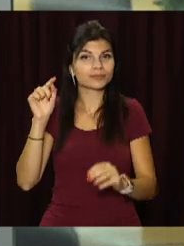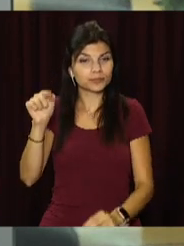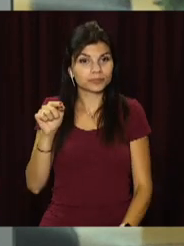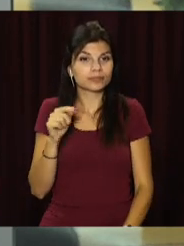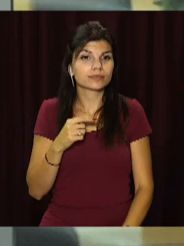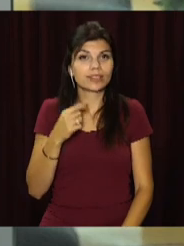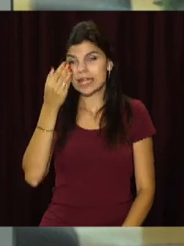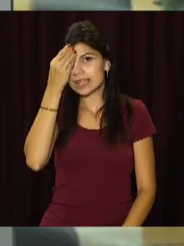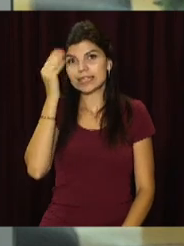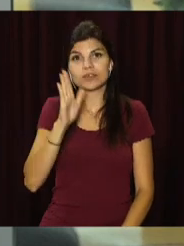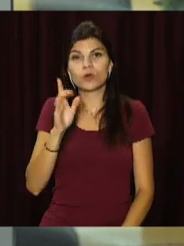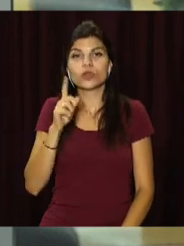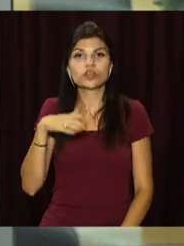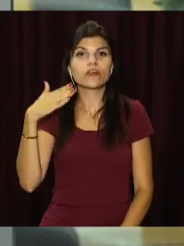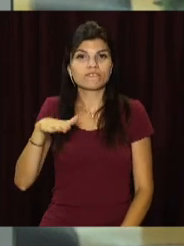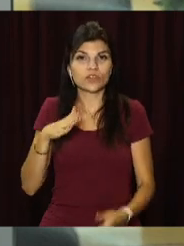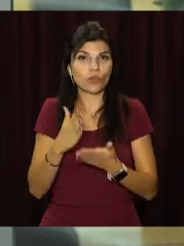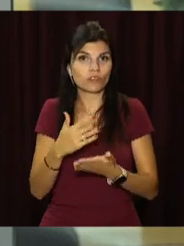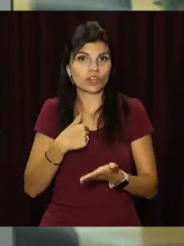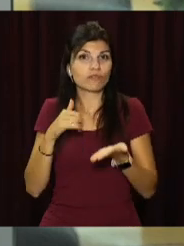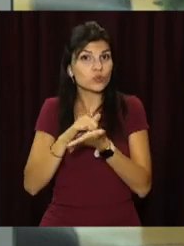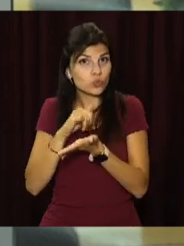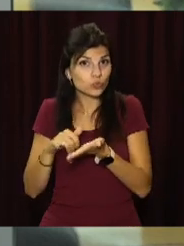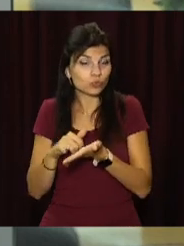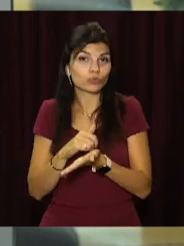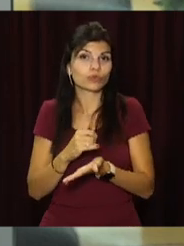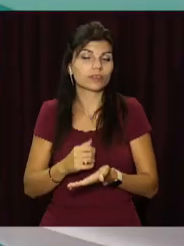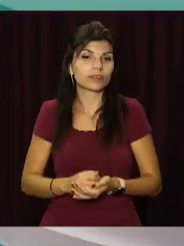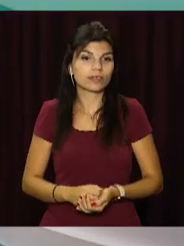opentv.media. Не забувайте про сюжети в соціальних мережах та на нашому